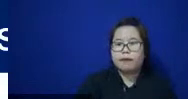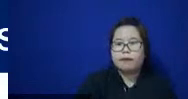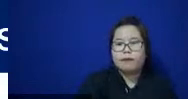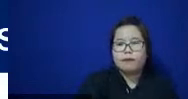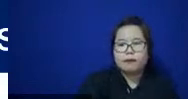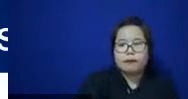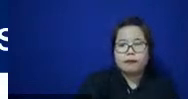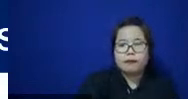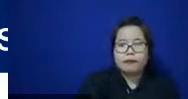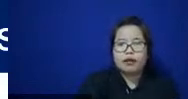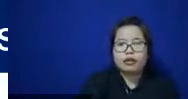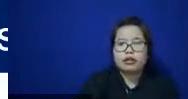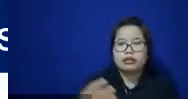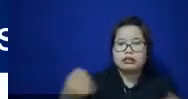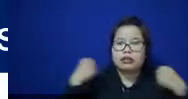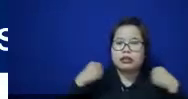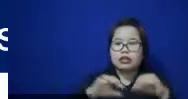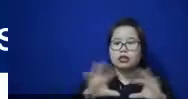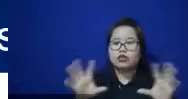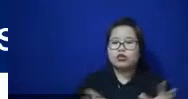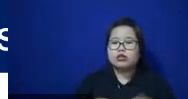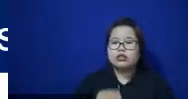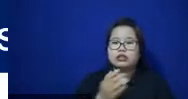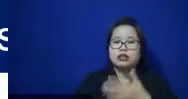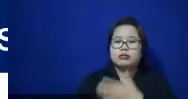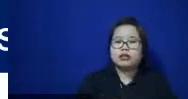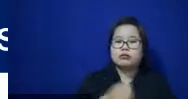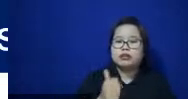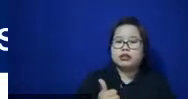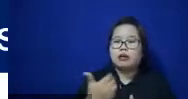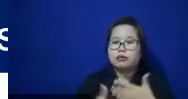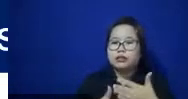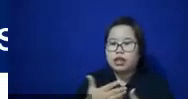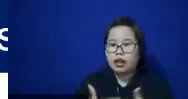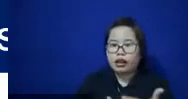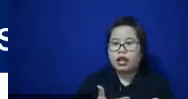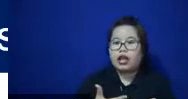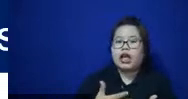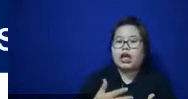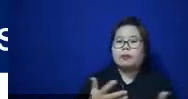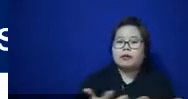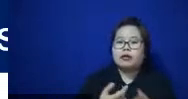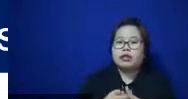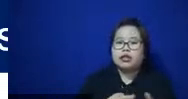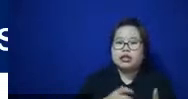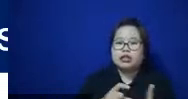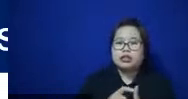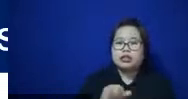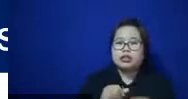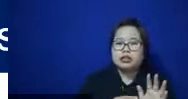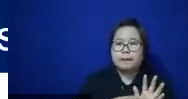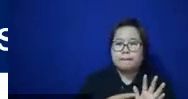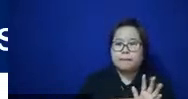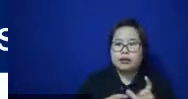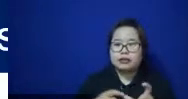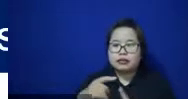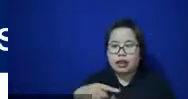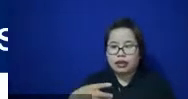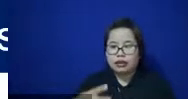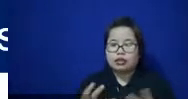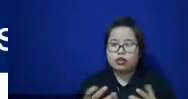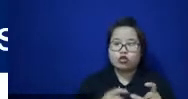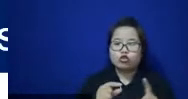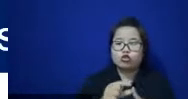kesehatan inklusi disabilitas itu bisa berjalan. Jadi dari demand side, kemudian dari supply side,